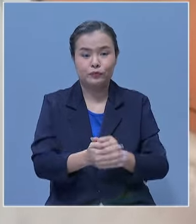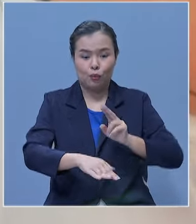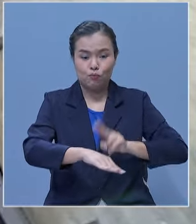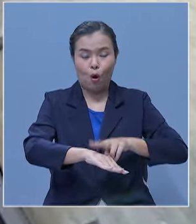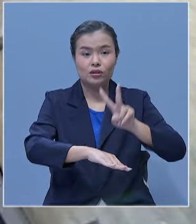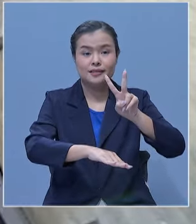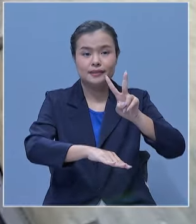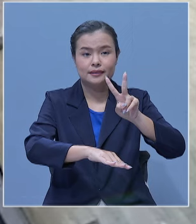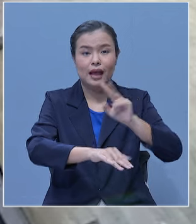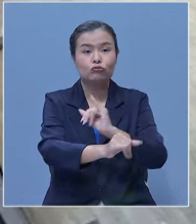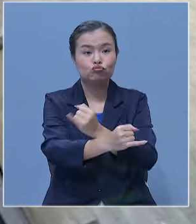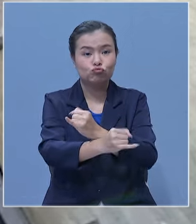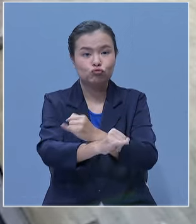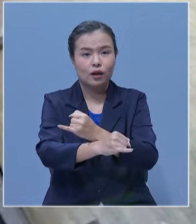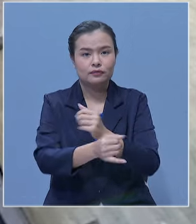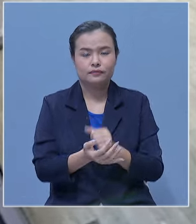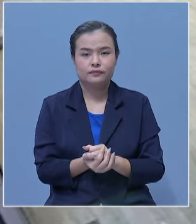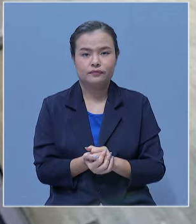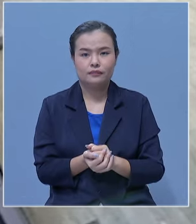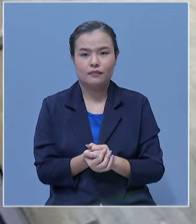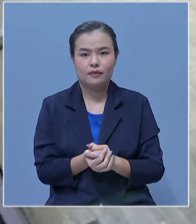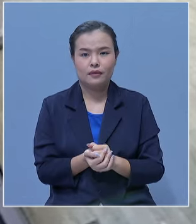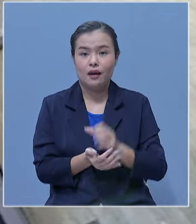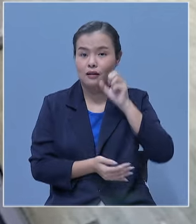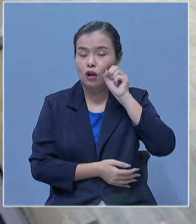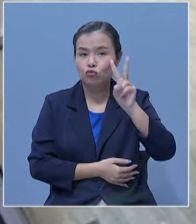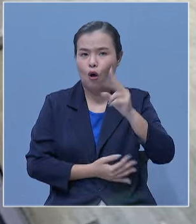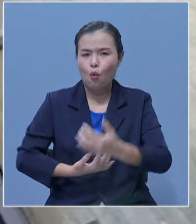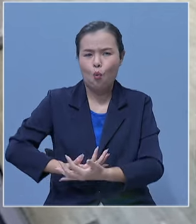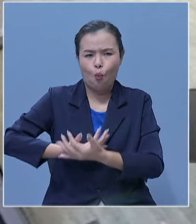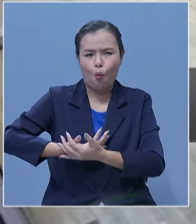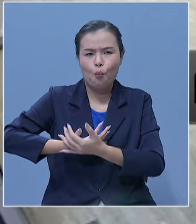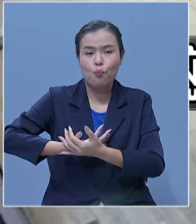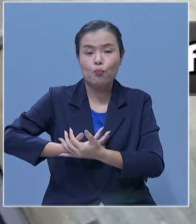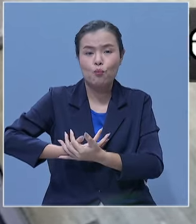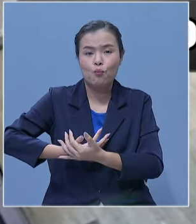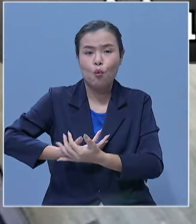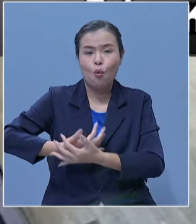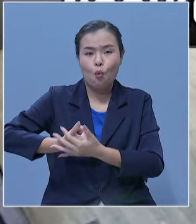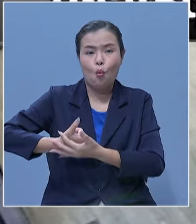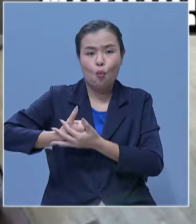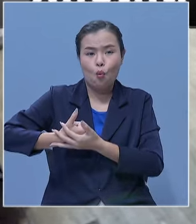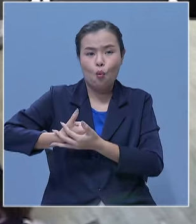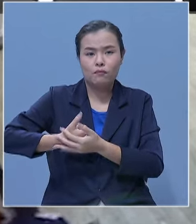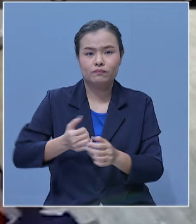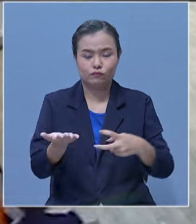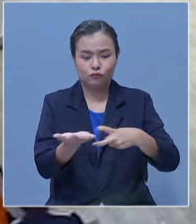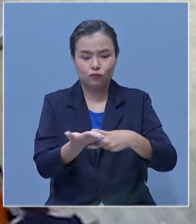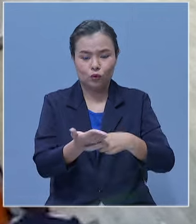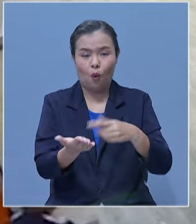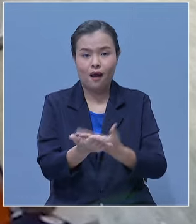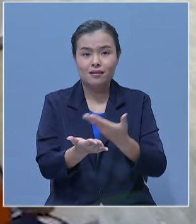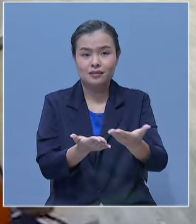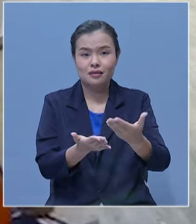มอชิดอันนี้บันทึกภาพขณะที่น้อยอุ้มน้องมาร์ตินเนี่ยคลิปนี้ไปซื้อตั๋วรถบข